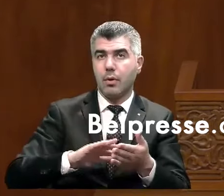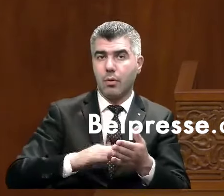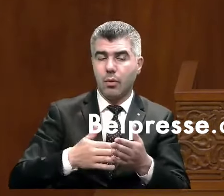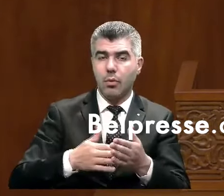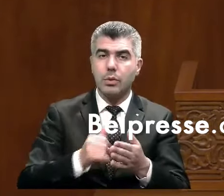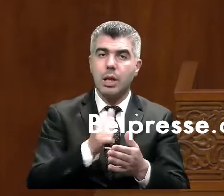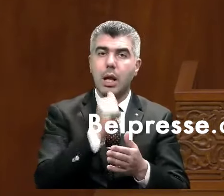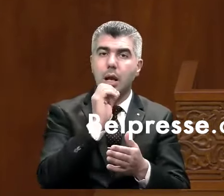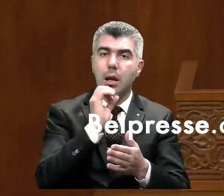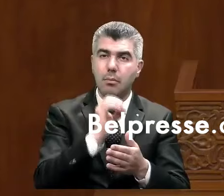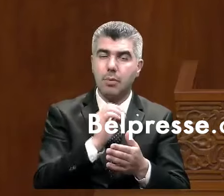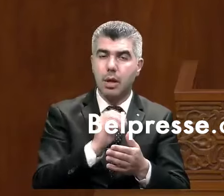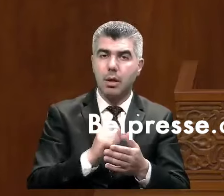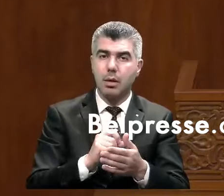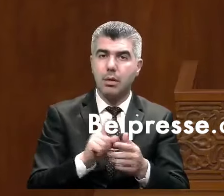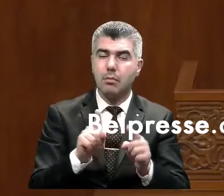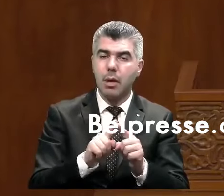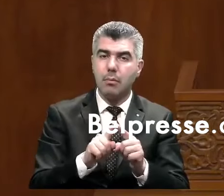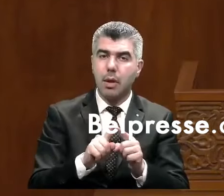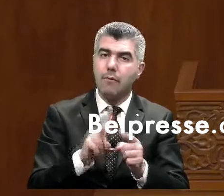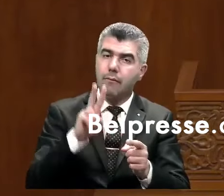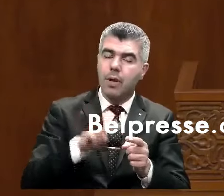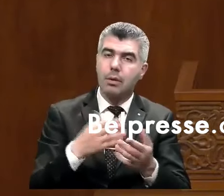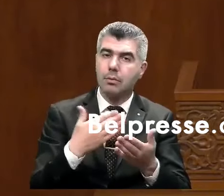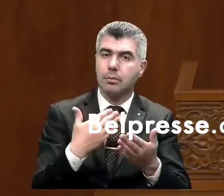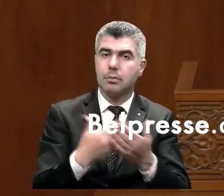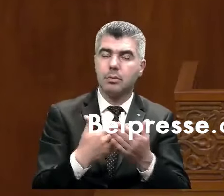للزراعات اللي هي اساسيه